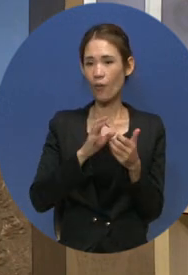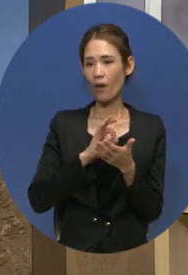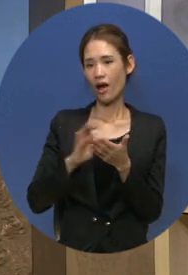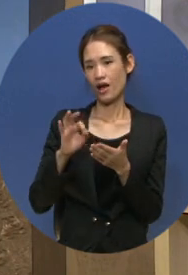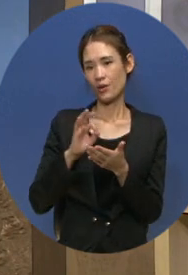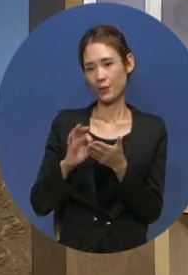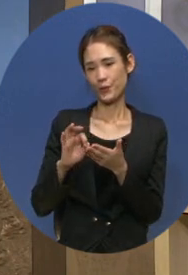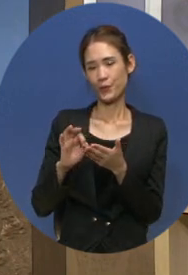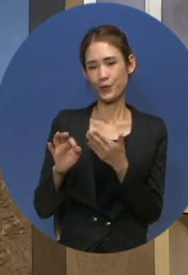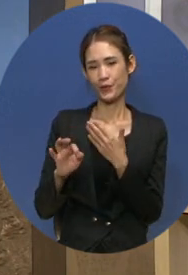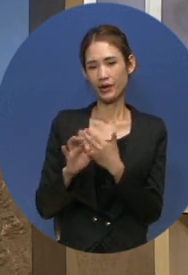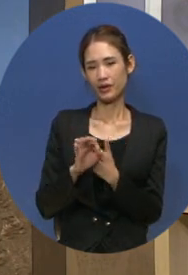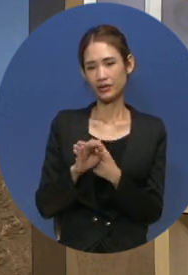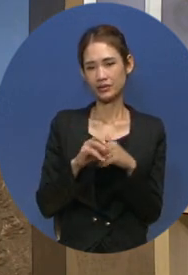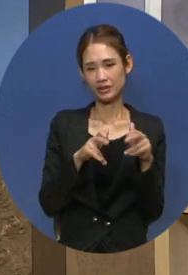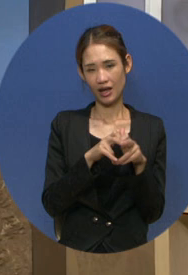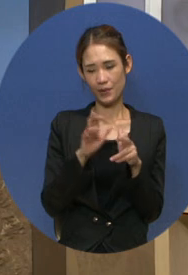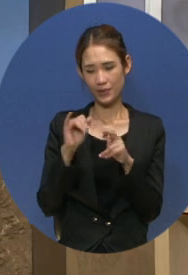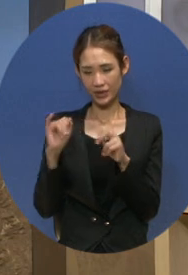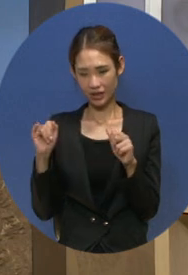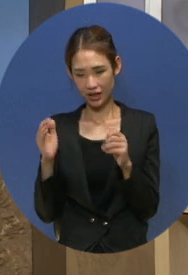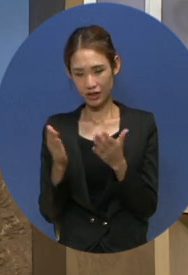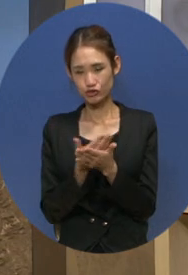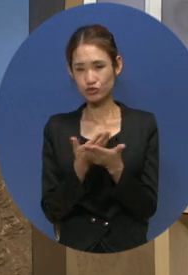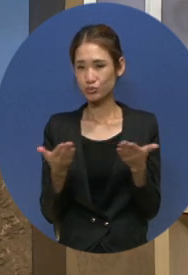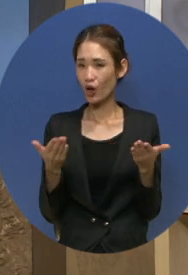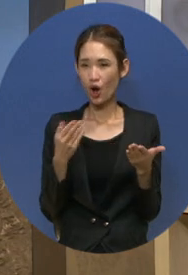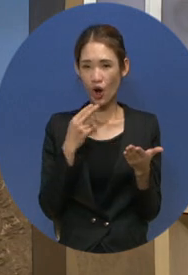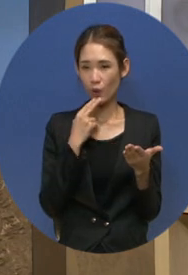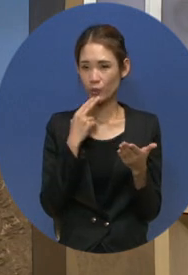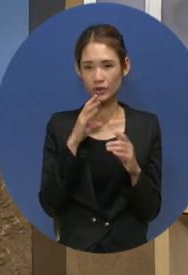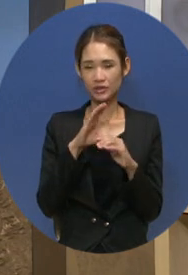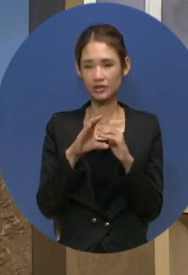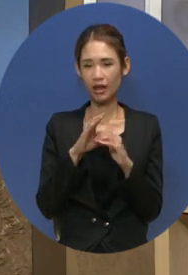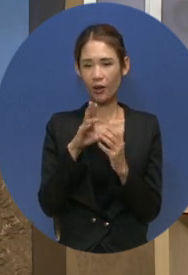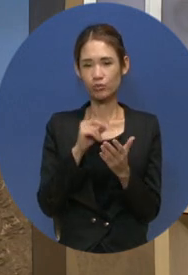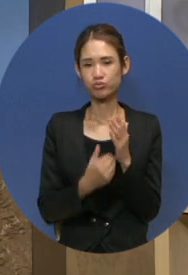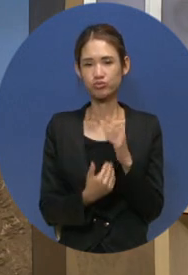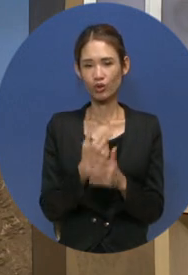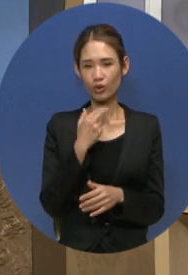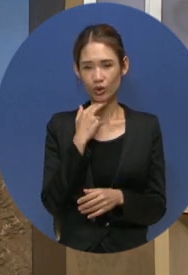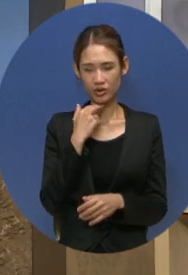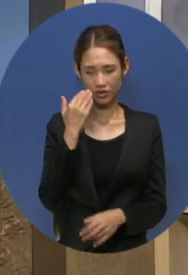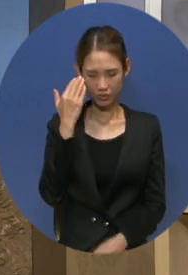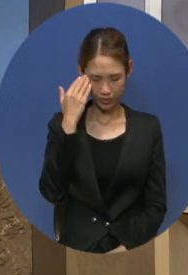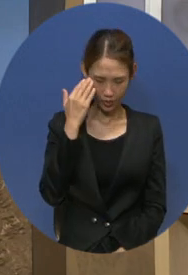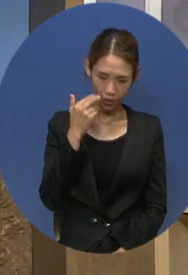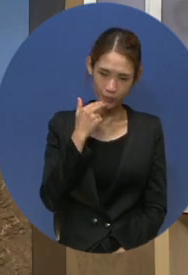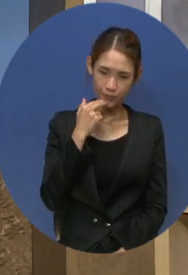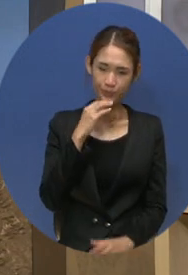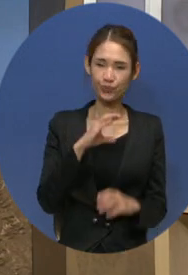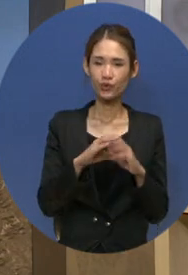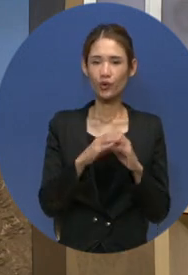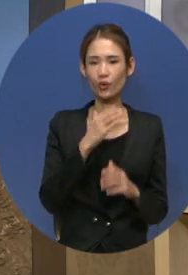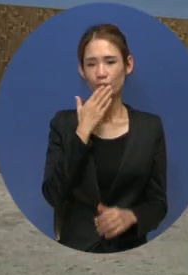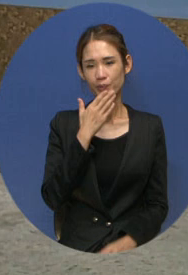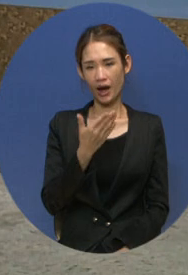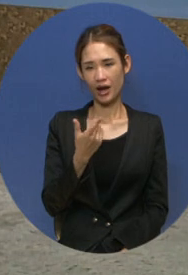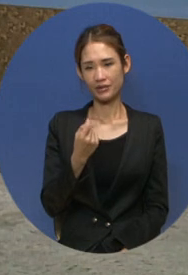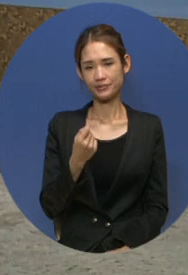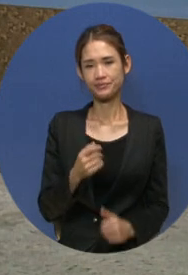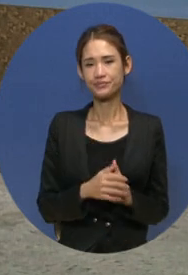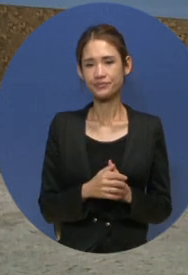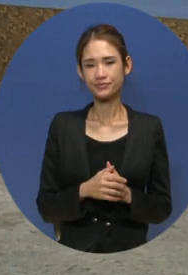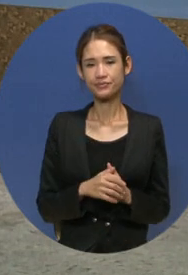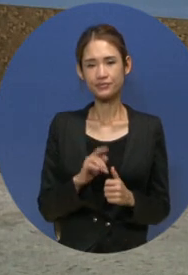활용한다면, 장애, 비장애 구분 없이 서로 의사소통하는데 문제 없이, 그런 장벽 없이 소통을 할수 있지 않을까 하는 생각이 듭니다.